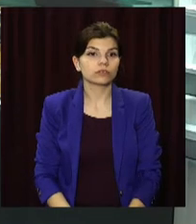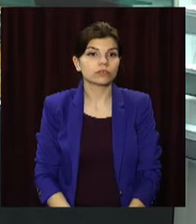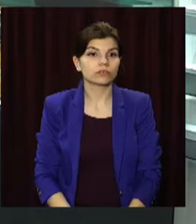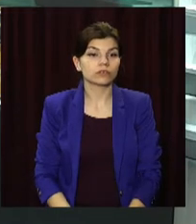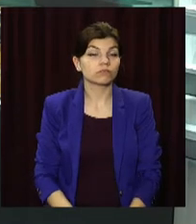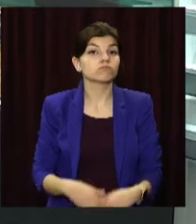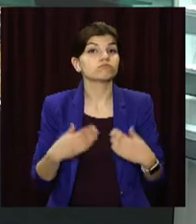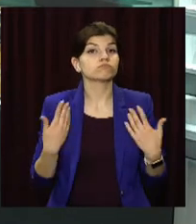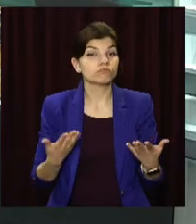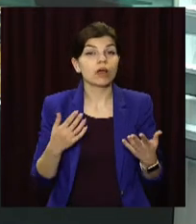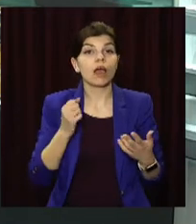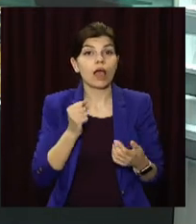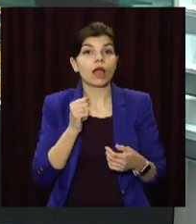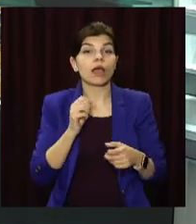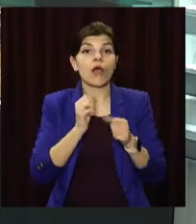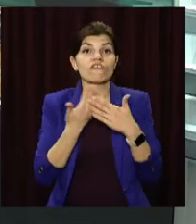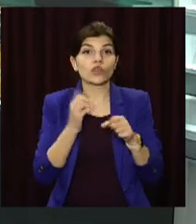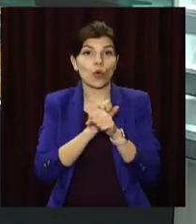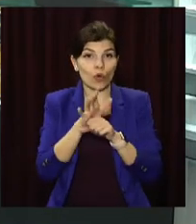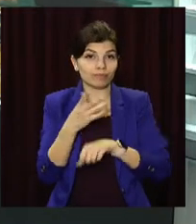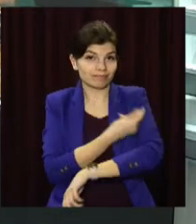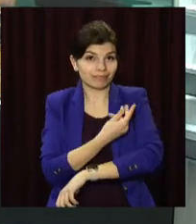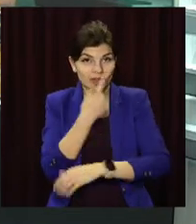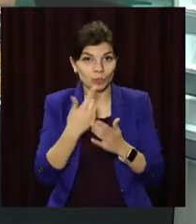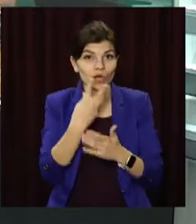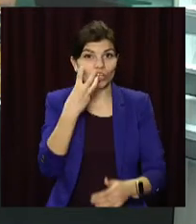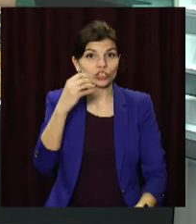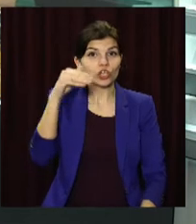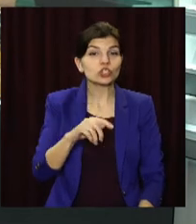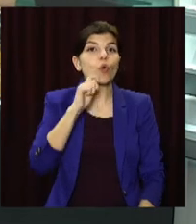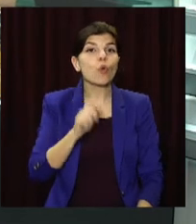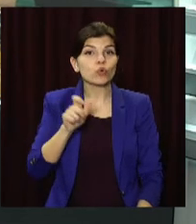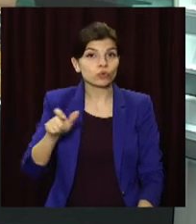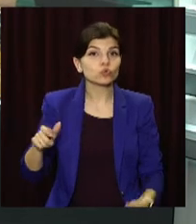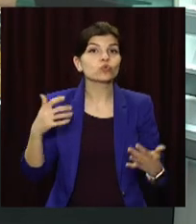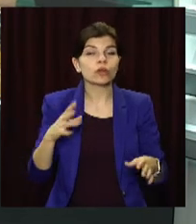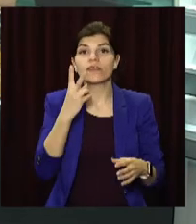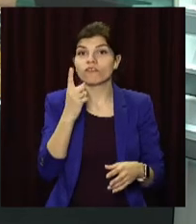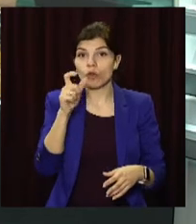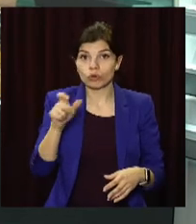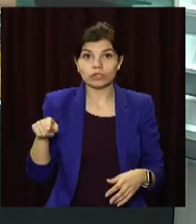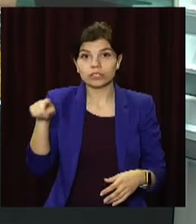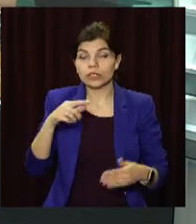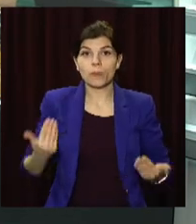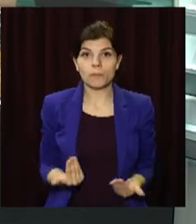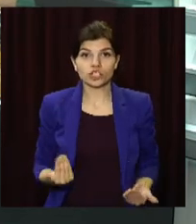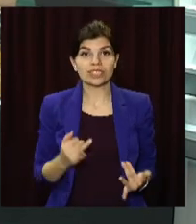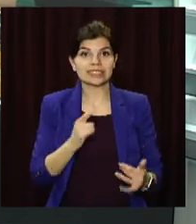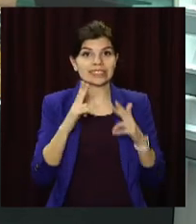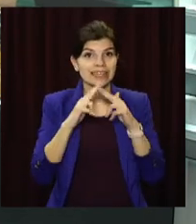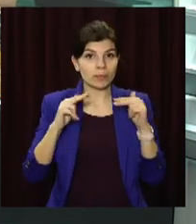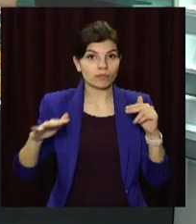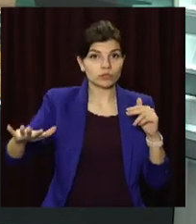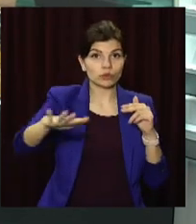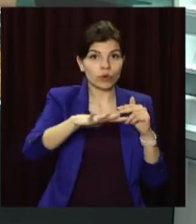А от імунізували від COVID-19 майже 300 тисяч українців. Майже 21 тисяча з них – мешканці